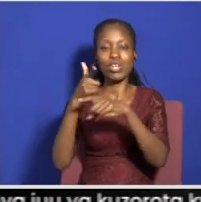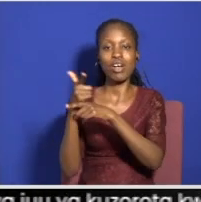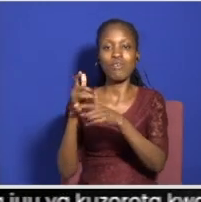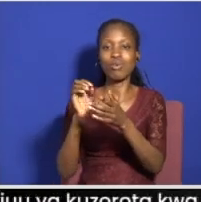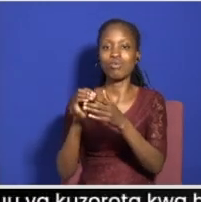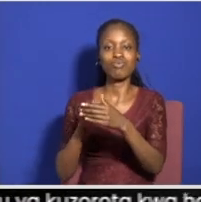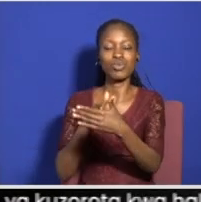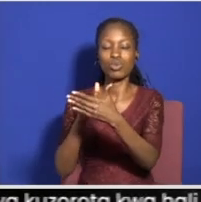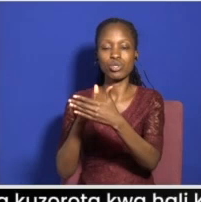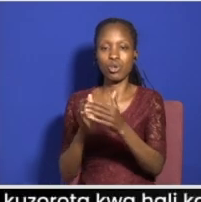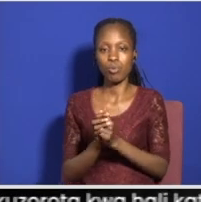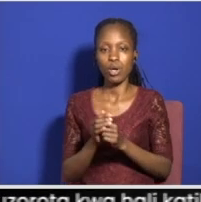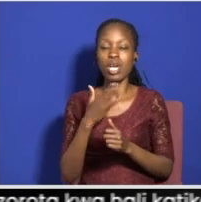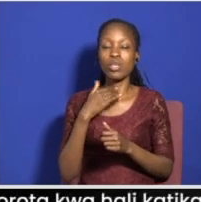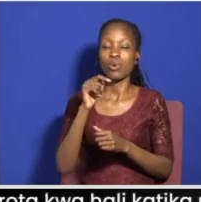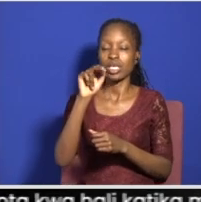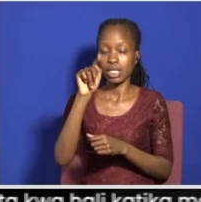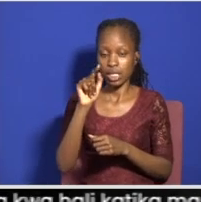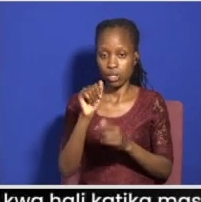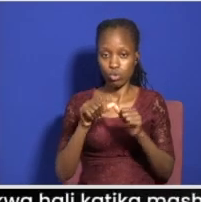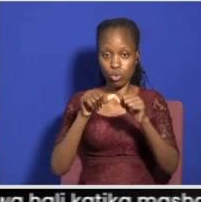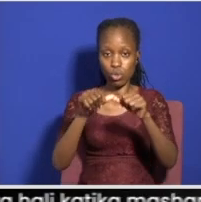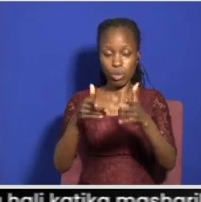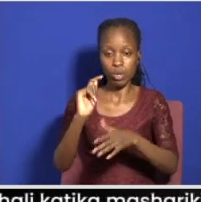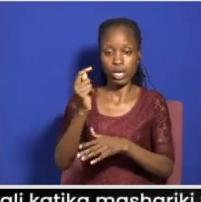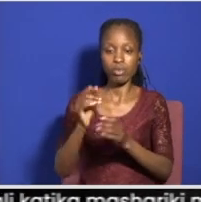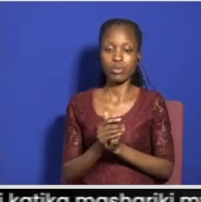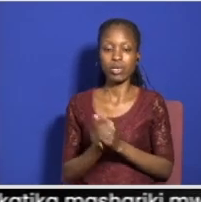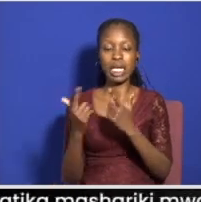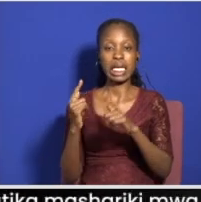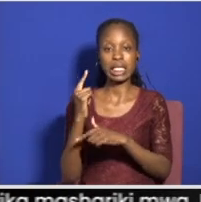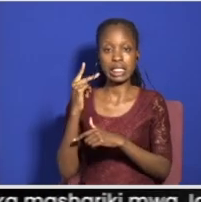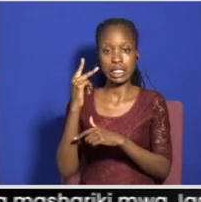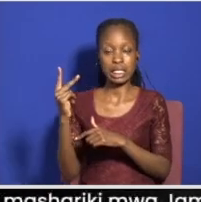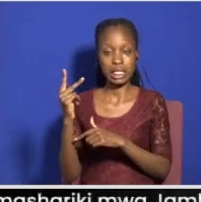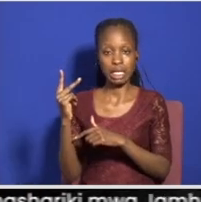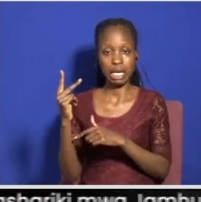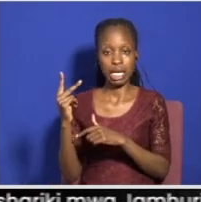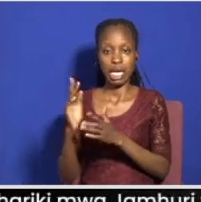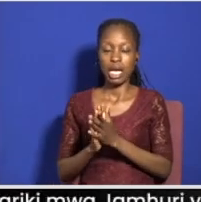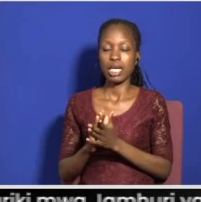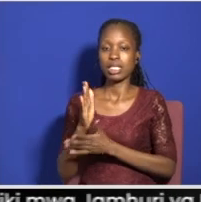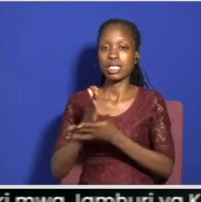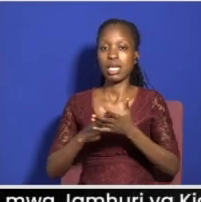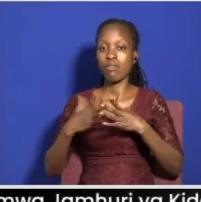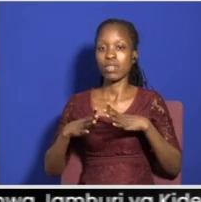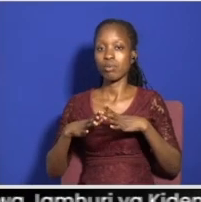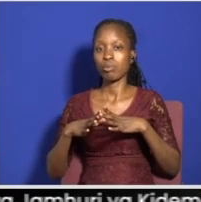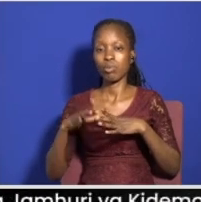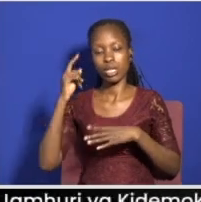huo wa TikTok uendelee humu nchini. Hebu tupate tu au kusikiliza maoni ya wakazi wa